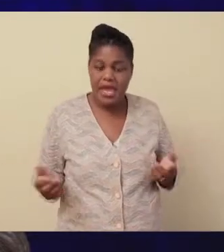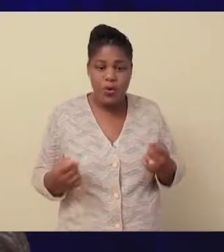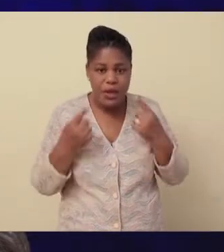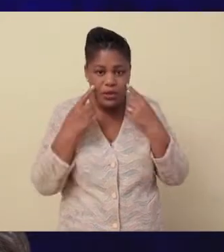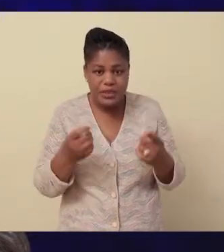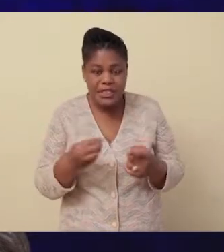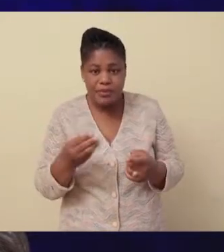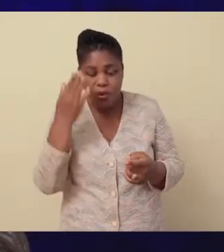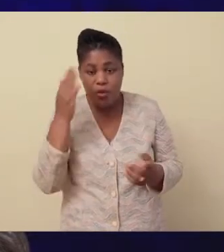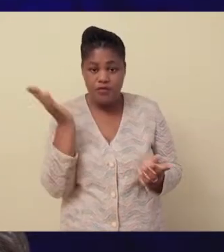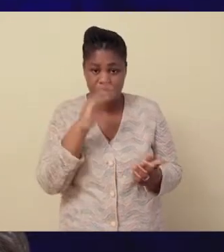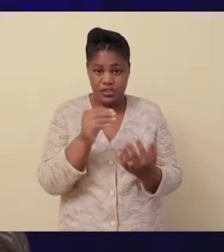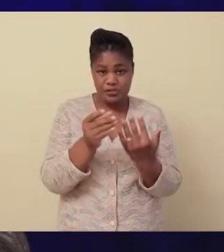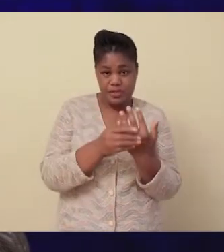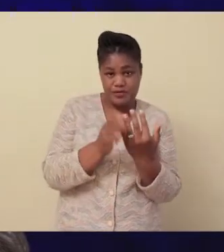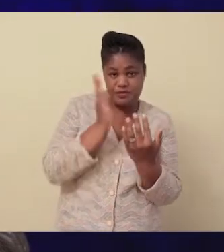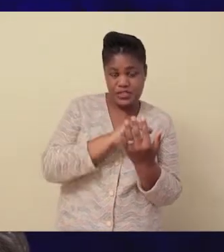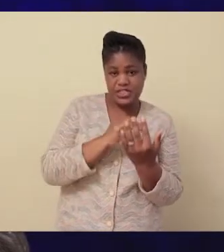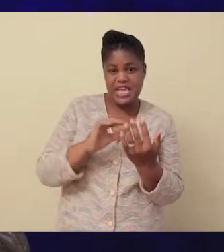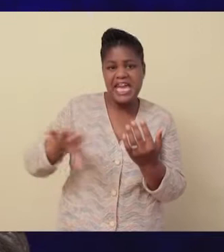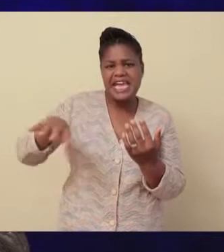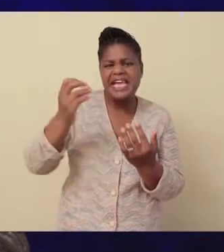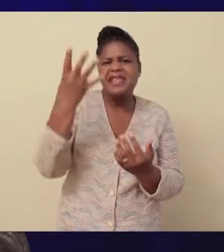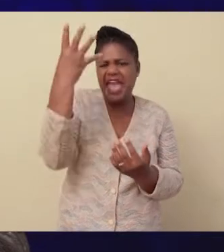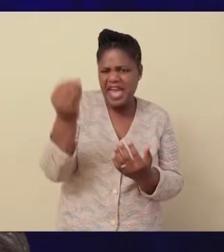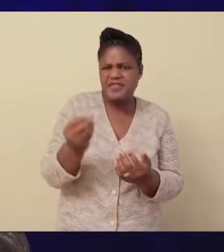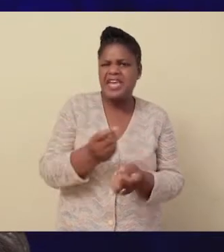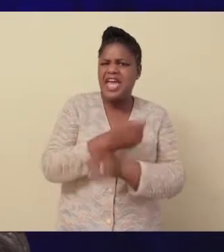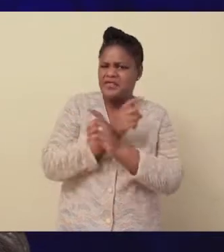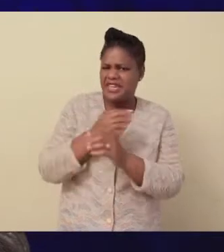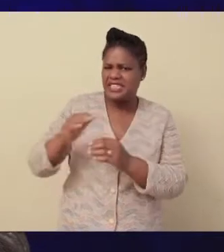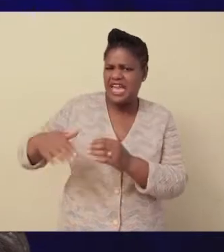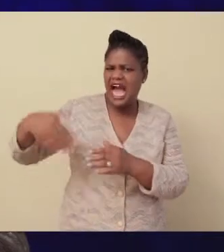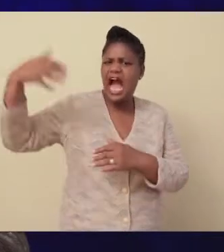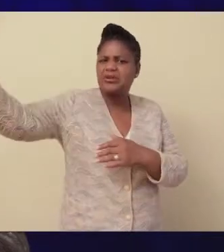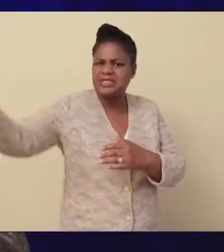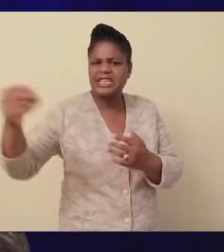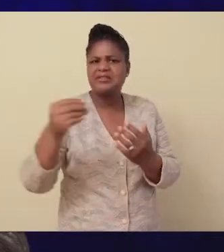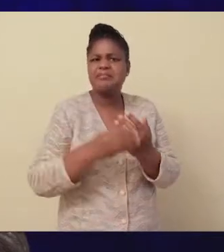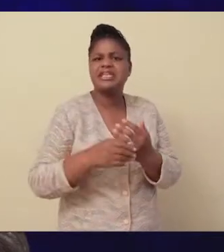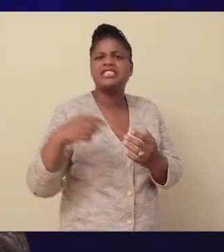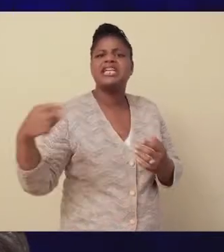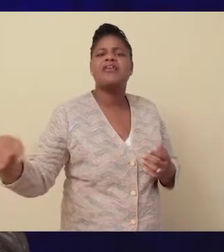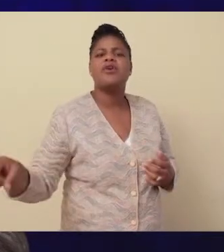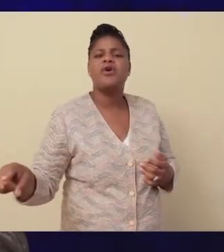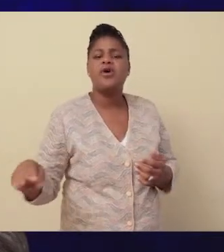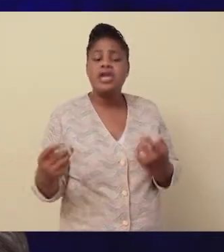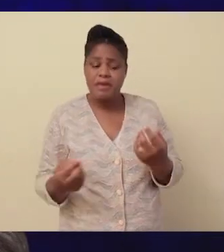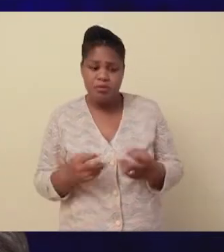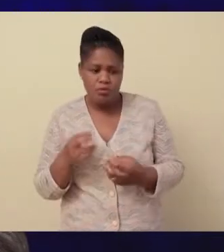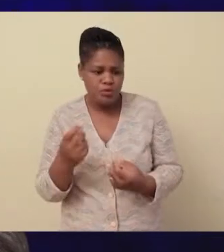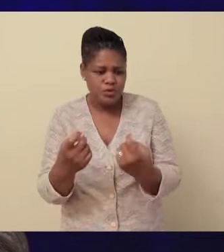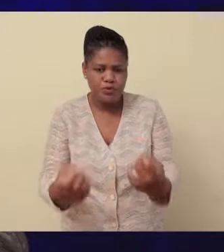vakawanana, kuti vangaite shamwari here dziri kunze kwewanano. Panapa tiri kunzwa nyaya dzakasiyana siyana. Imimi muri kutandadzana nesu muri kuiona sei